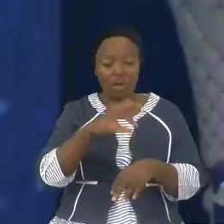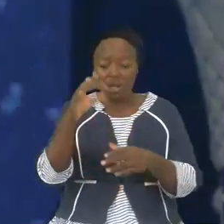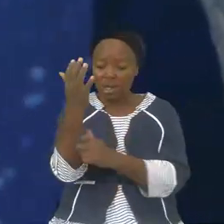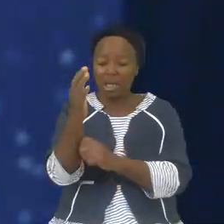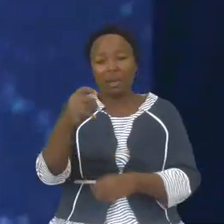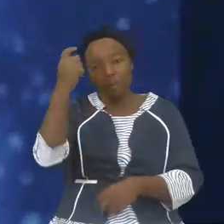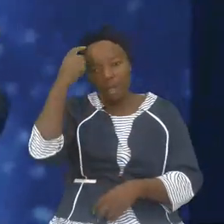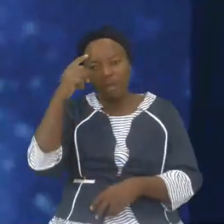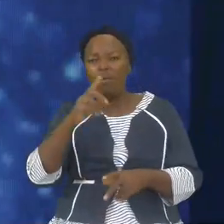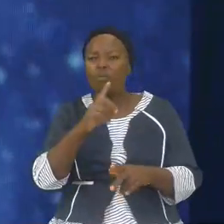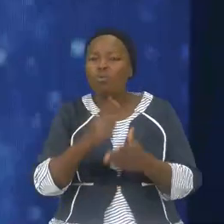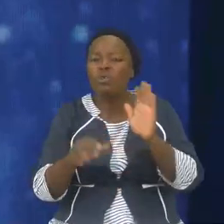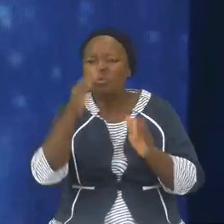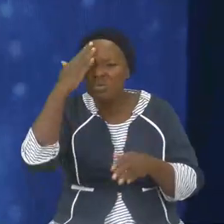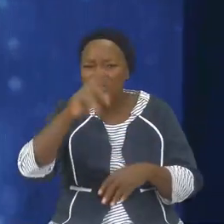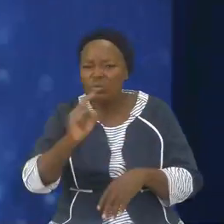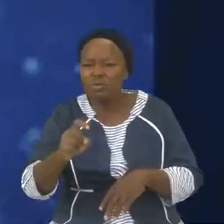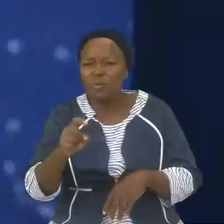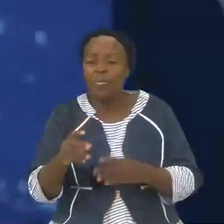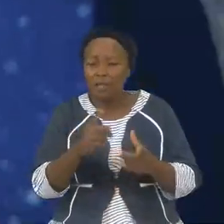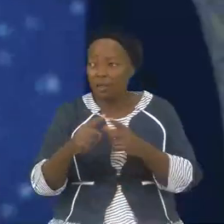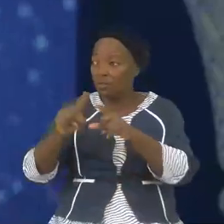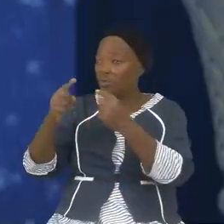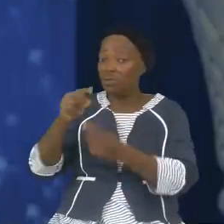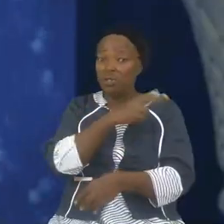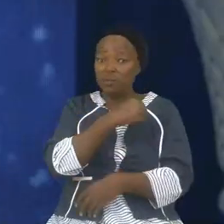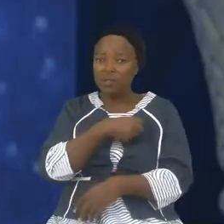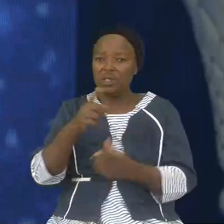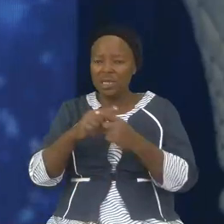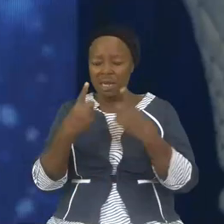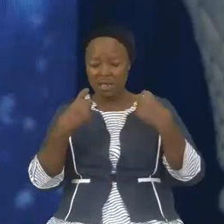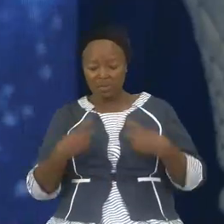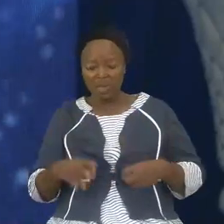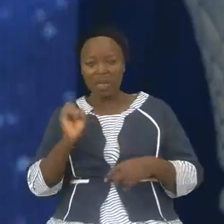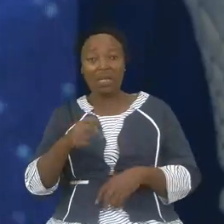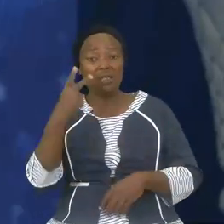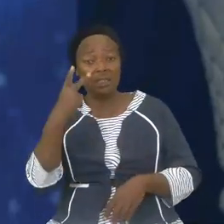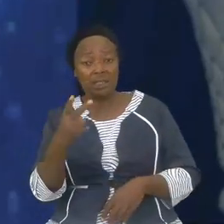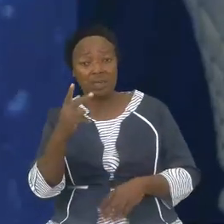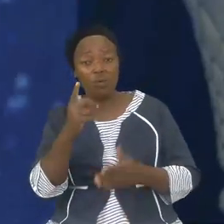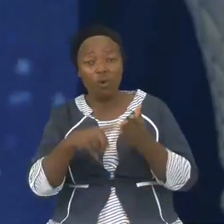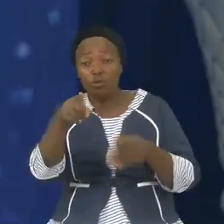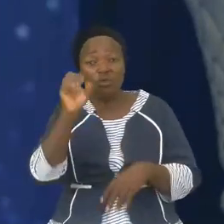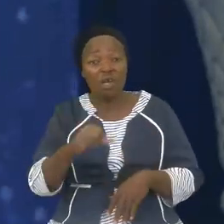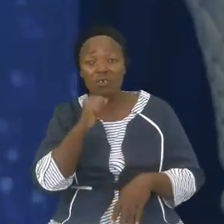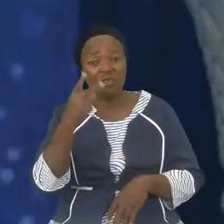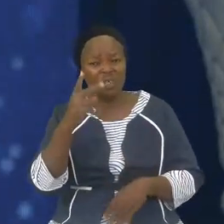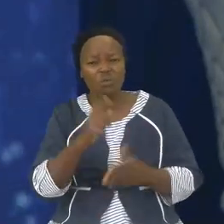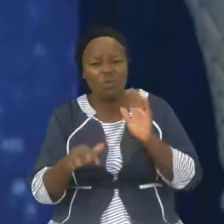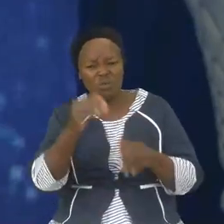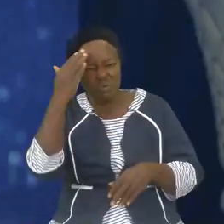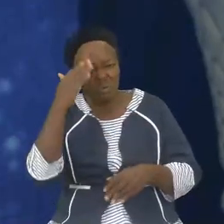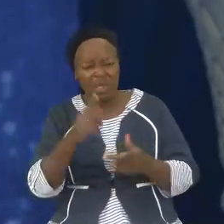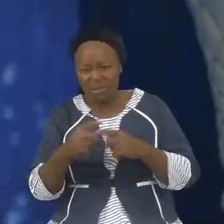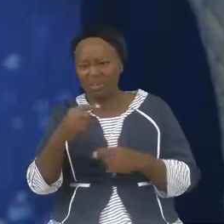charnelle, mais que connais-tu? Même si tu vas à l'hôpital, Oui. La radiographie peut montrer